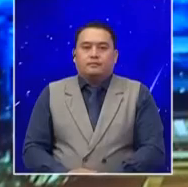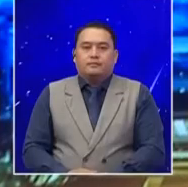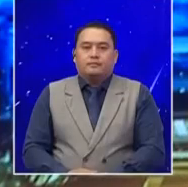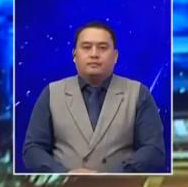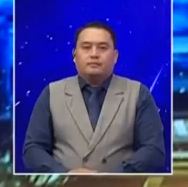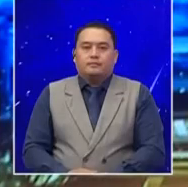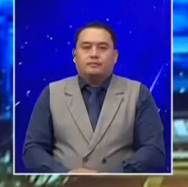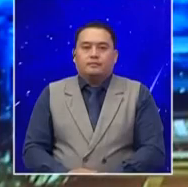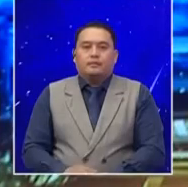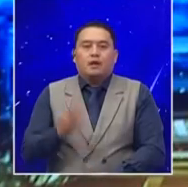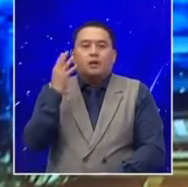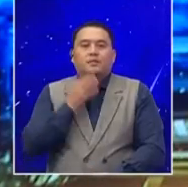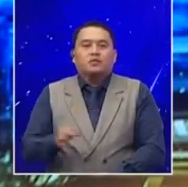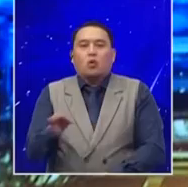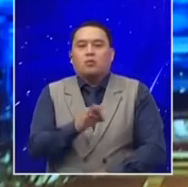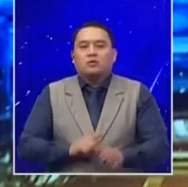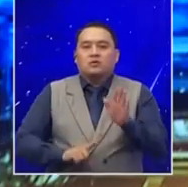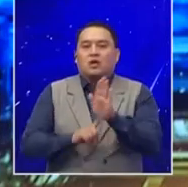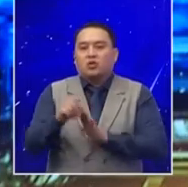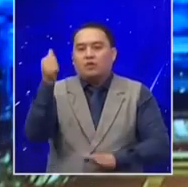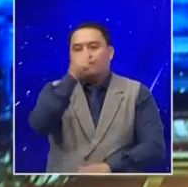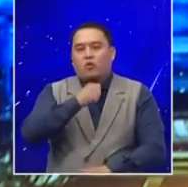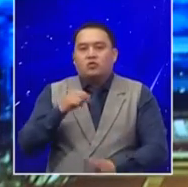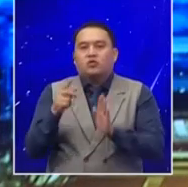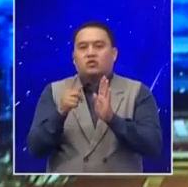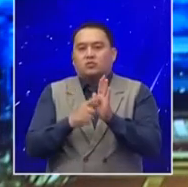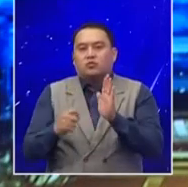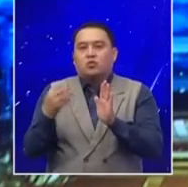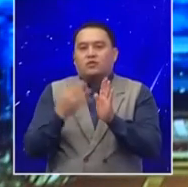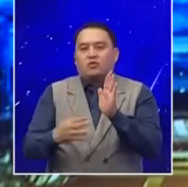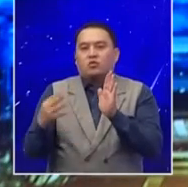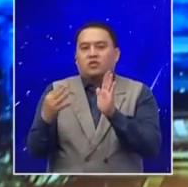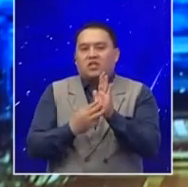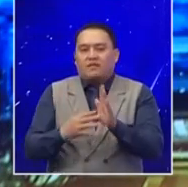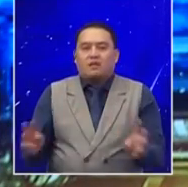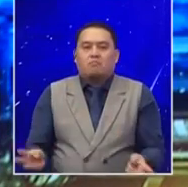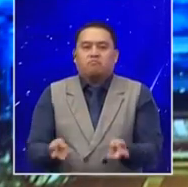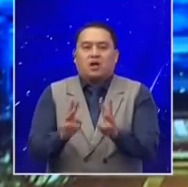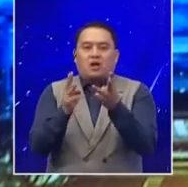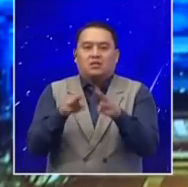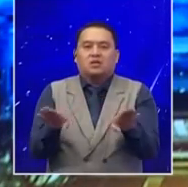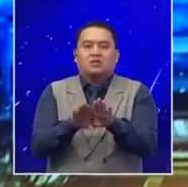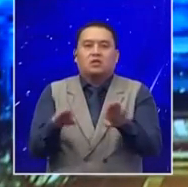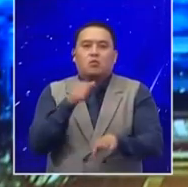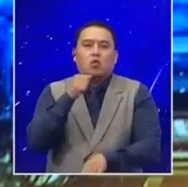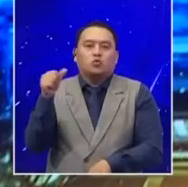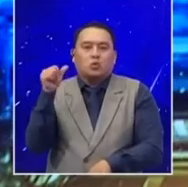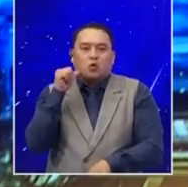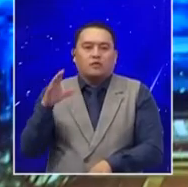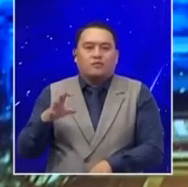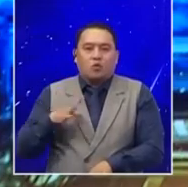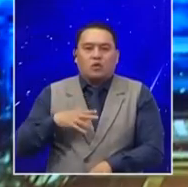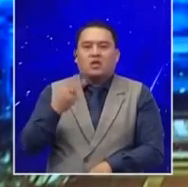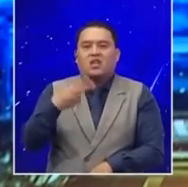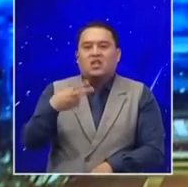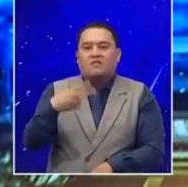С начала года в Алматинской области зафиксировано 799 пожаров. В сравнении с аналогичным периодом прошлого